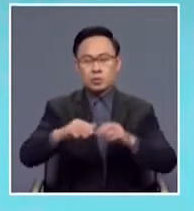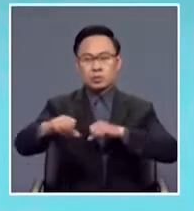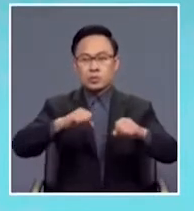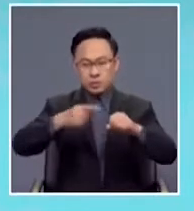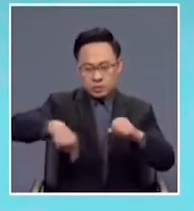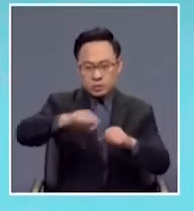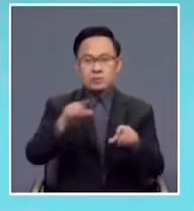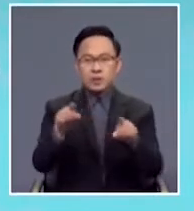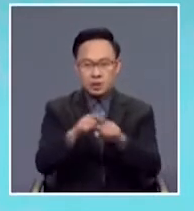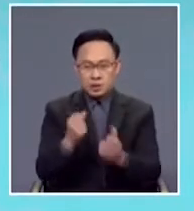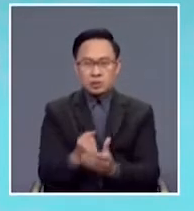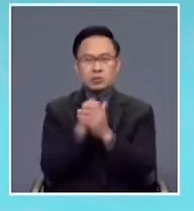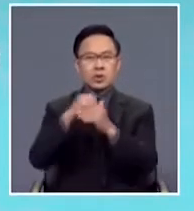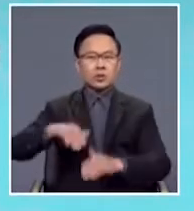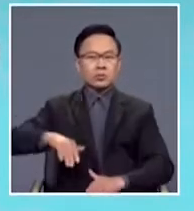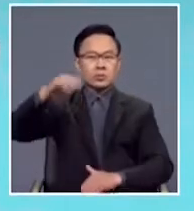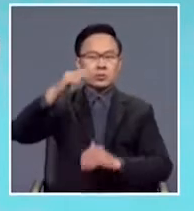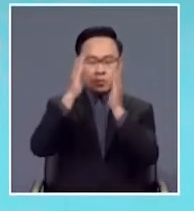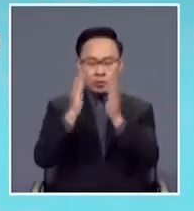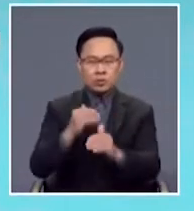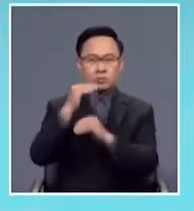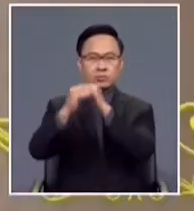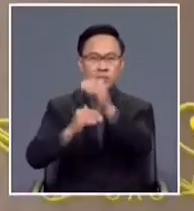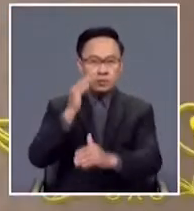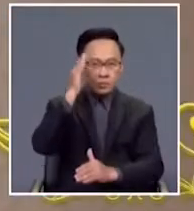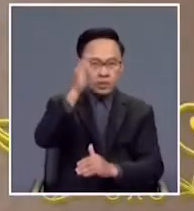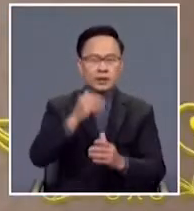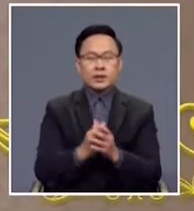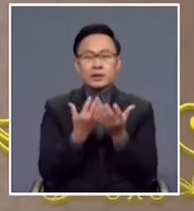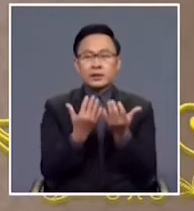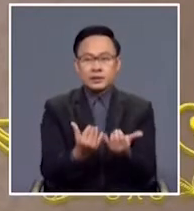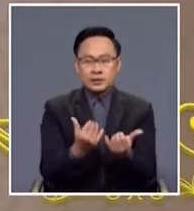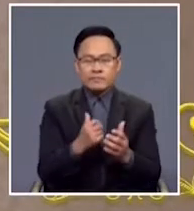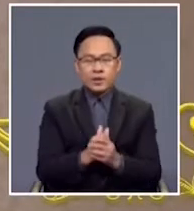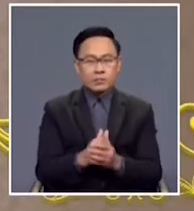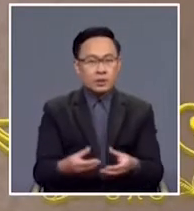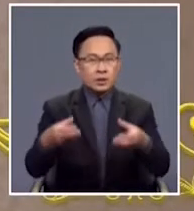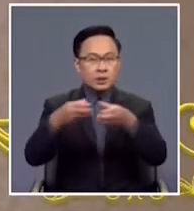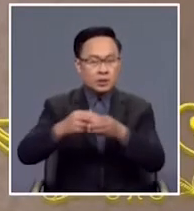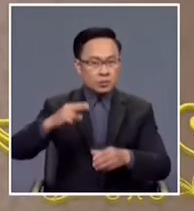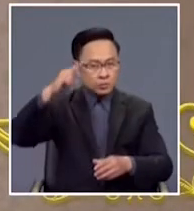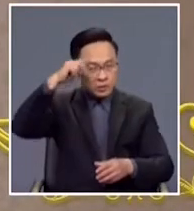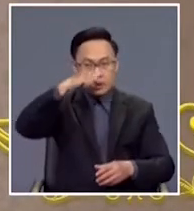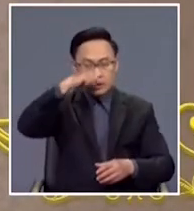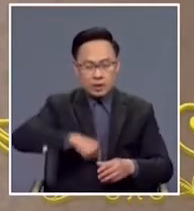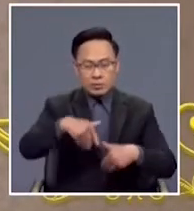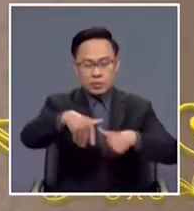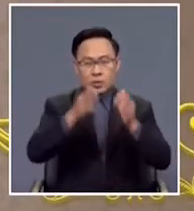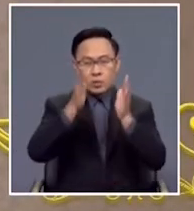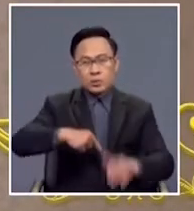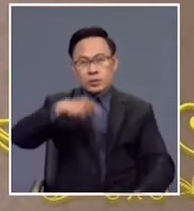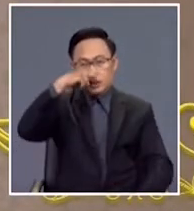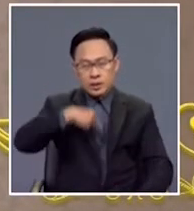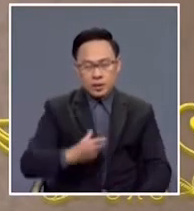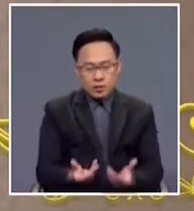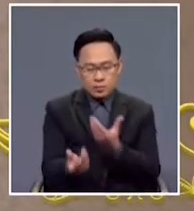ายนี้ซึ่งจะเติบโตเป็นผู้ใหญ่ในวันข้างหน้าทั้งนี้เพื่อให้คณะลูกเสือไทยและปวงชนชาวไทยได้รับ